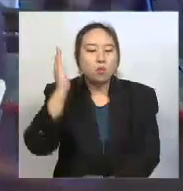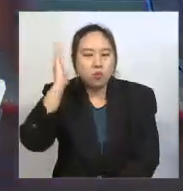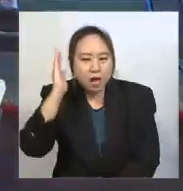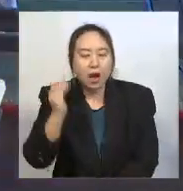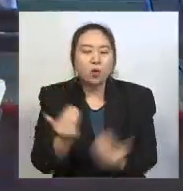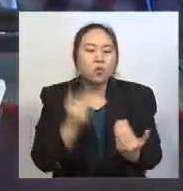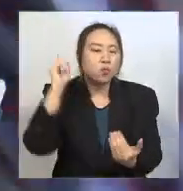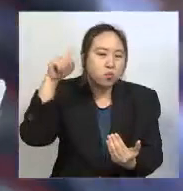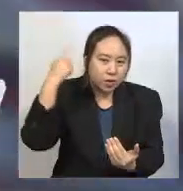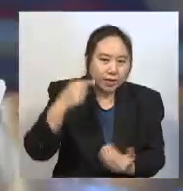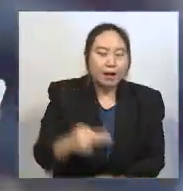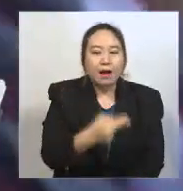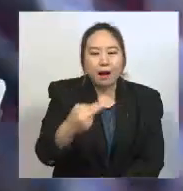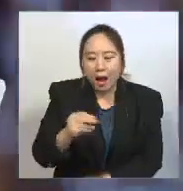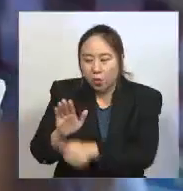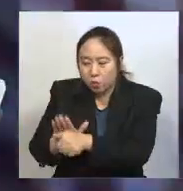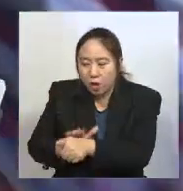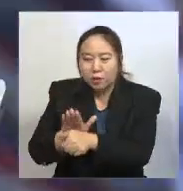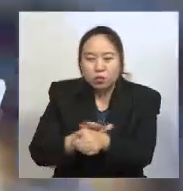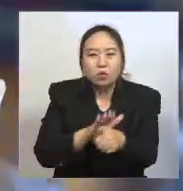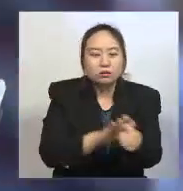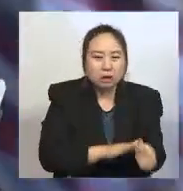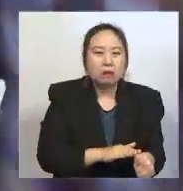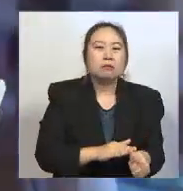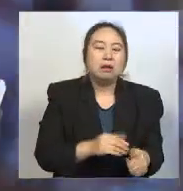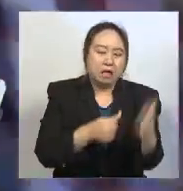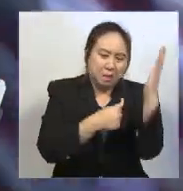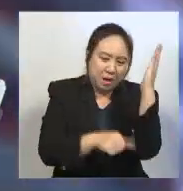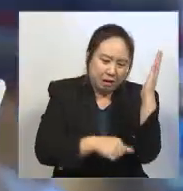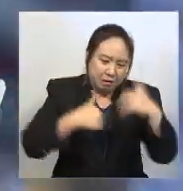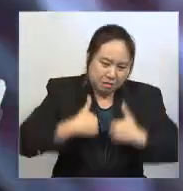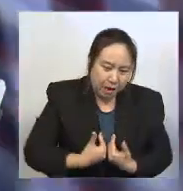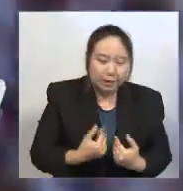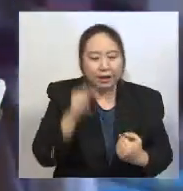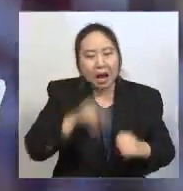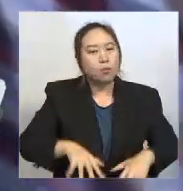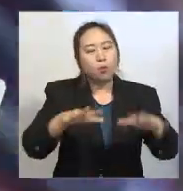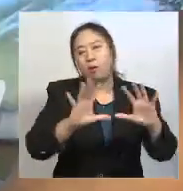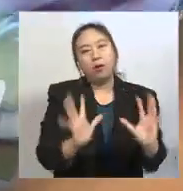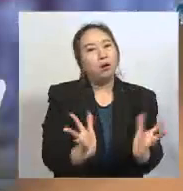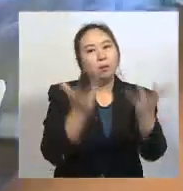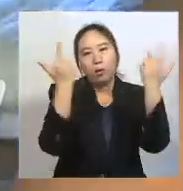นะคะหลานๆที่ต้องดำนาแต่ว่าก็หมดไปเพราะน้ำมาครั้งนี้ค่ะ